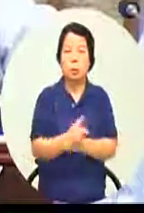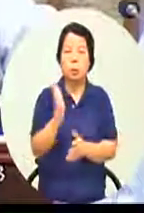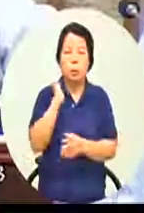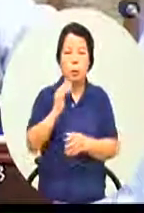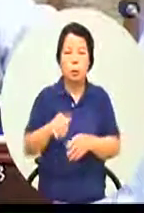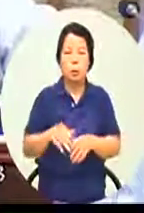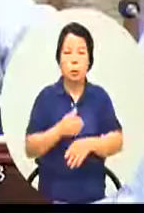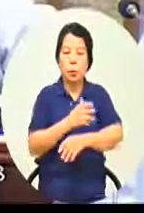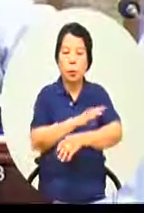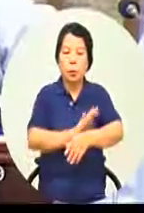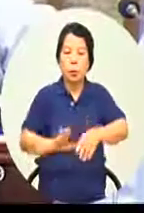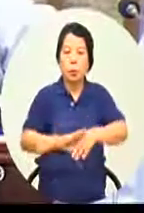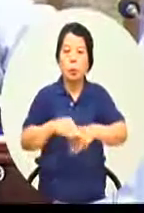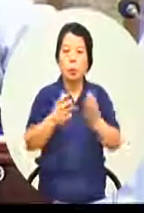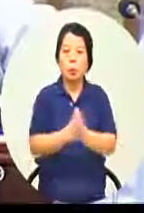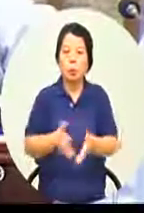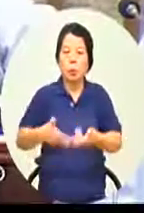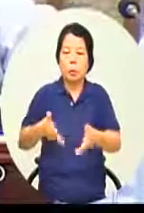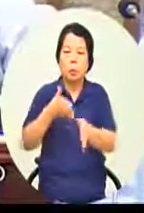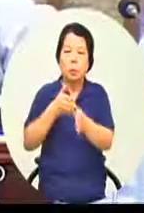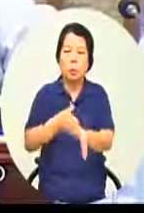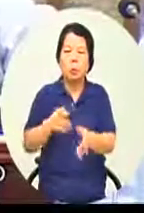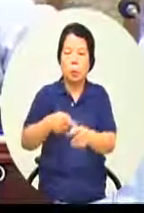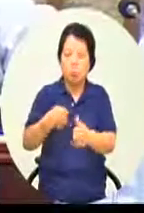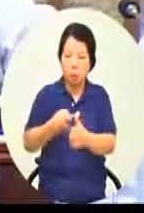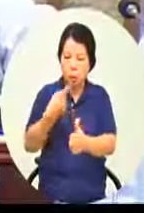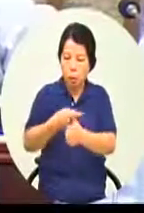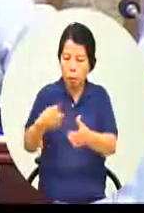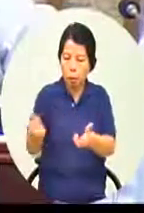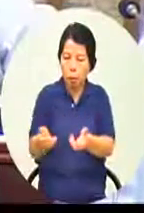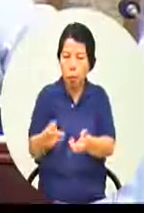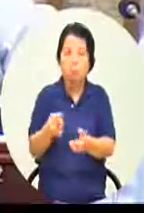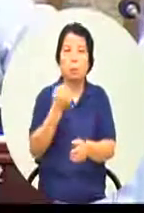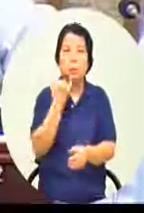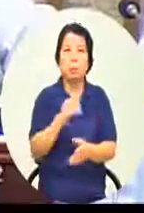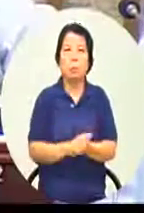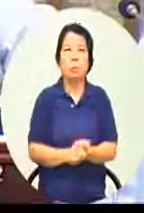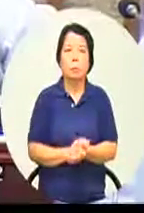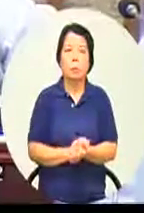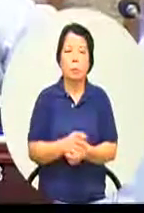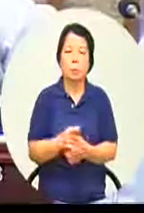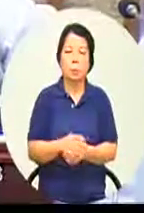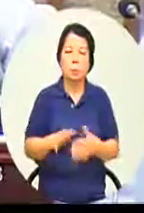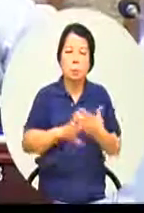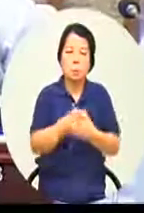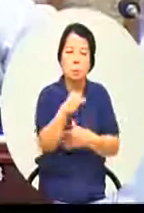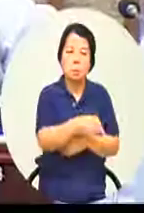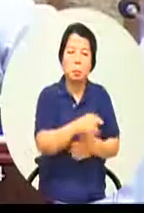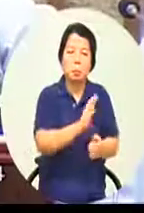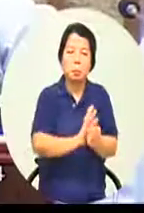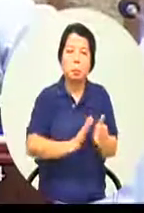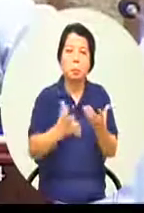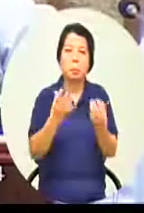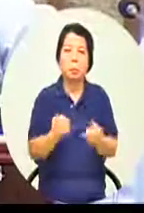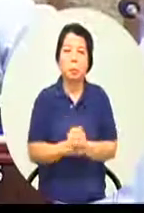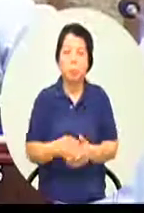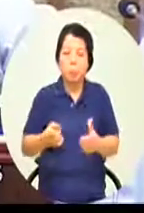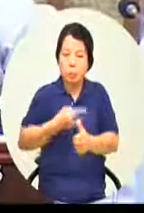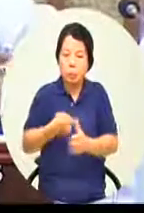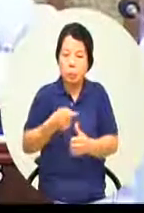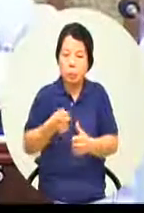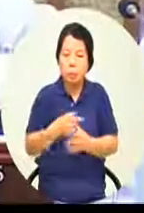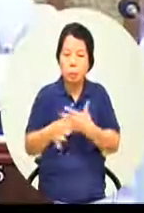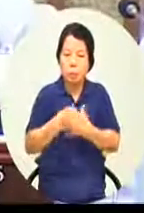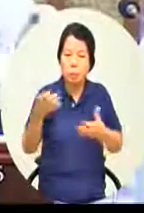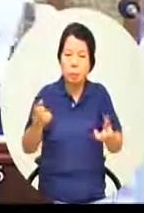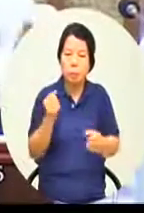分，那这一段可以做的部分我们先延伸，那可以先营运。第二个部分，其他没有受影响的部分，我们也会先行试做。